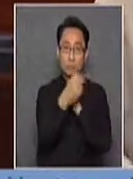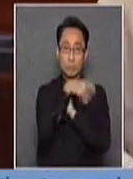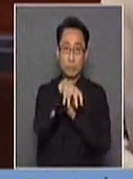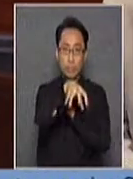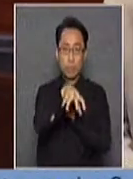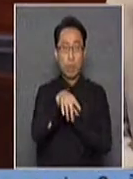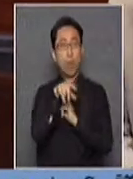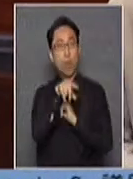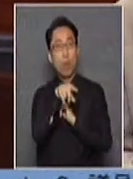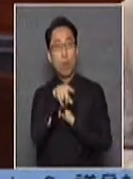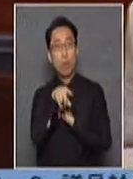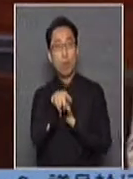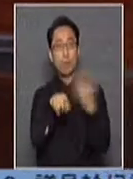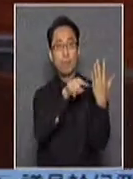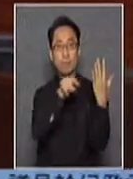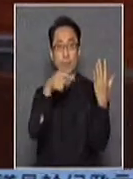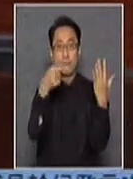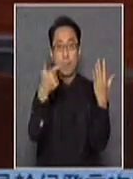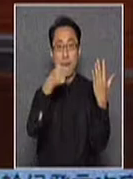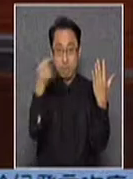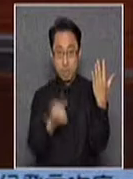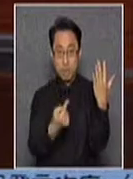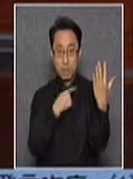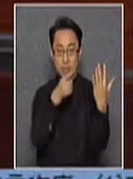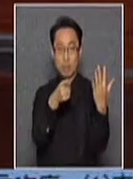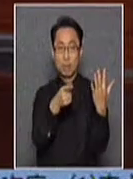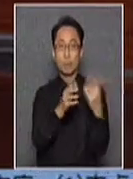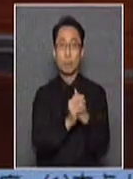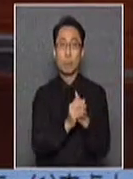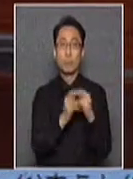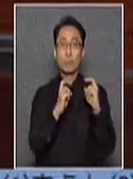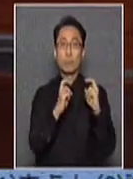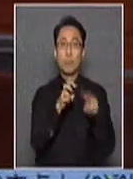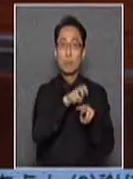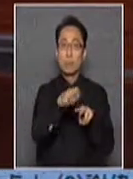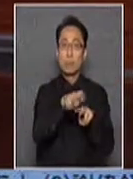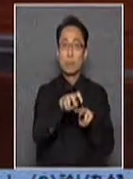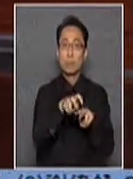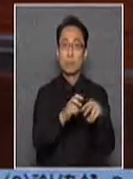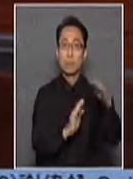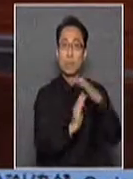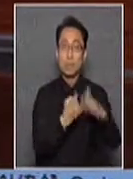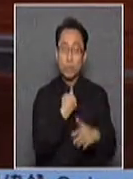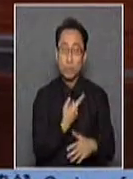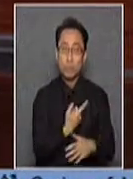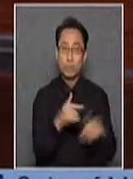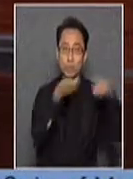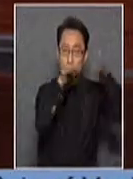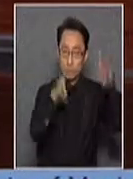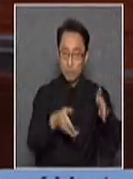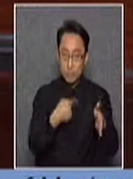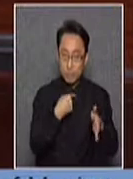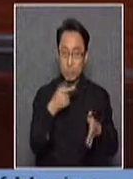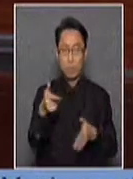咦，5至8萬人咧就要有個鐵路站。我多次指出政府呢個政策嘅歧